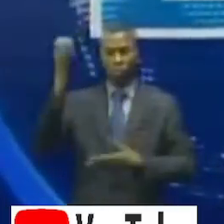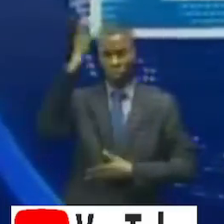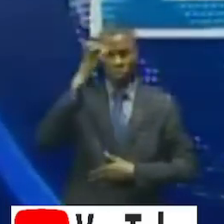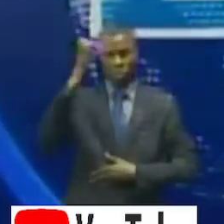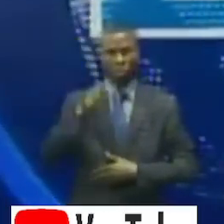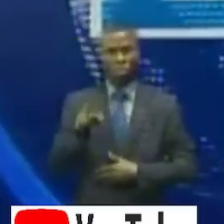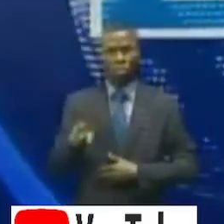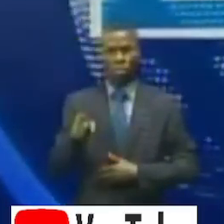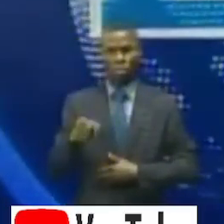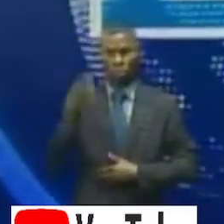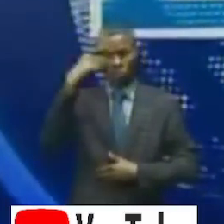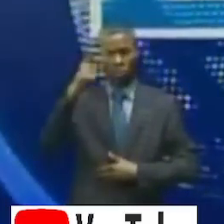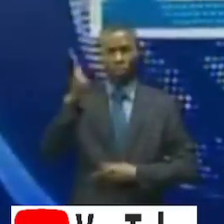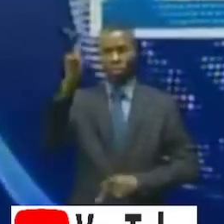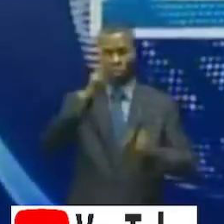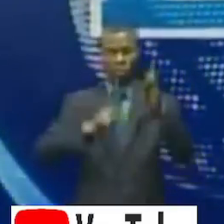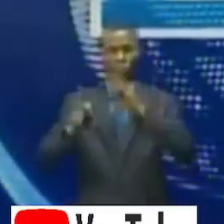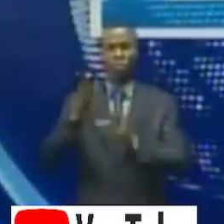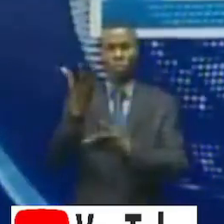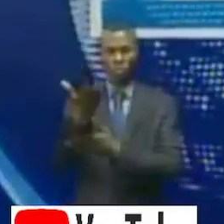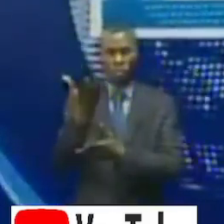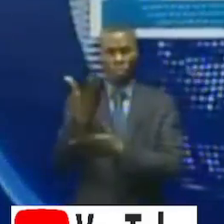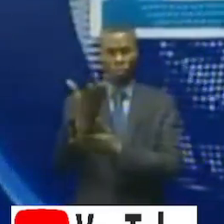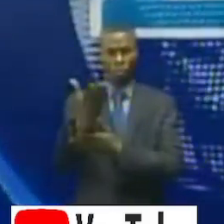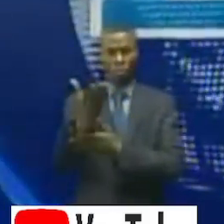Luboya, pour la population locale,